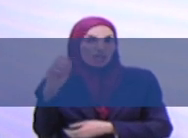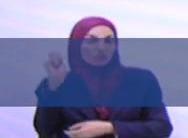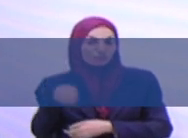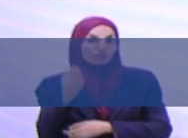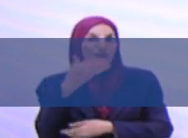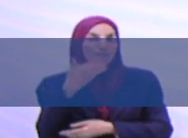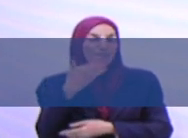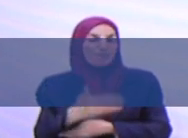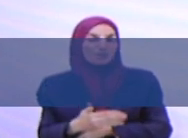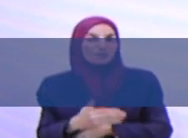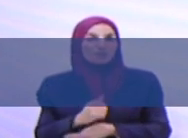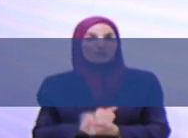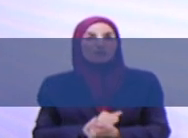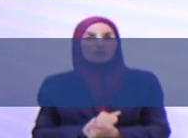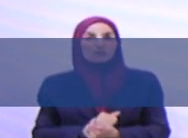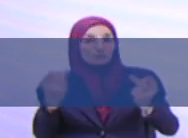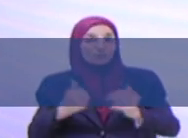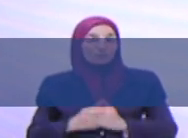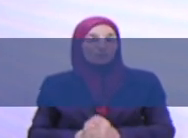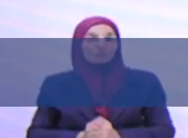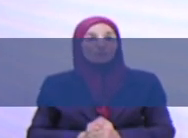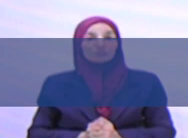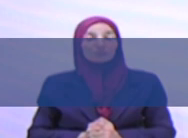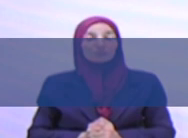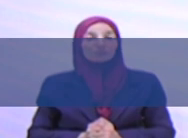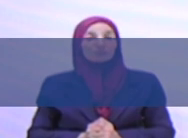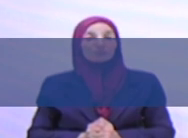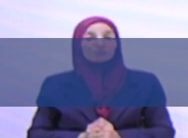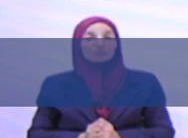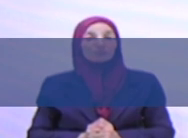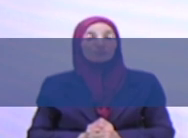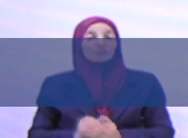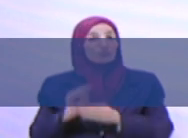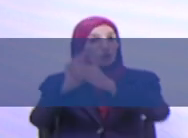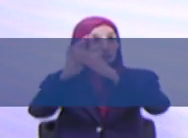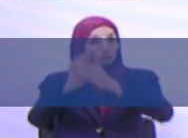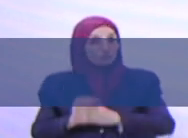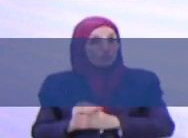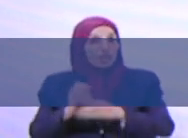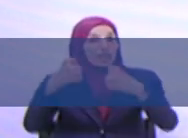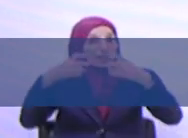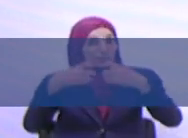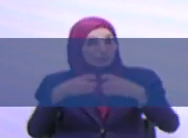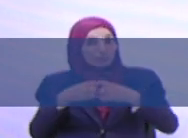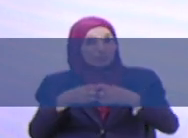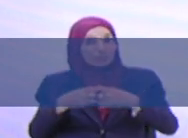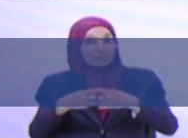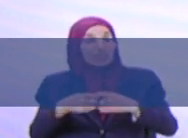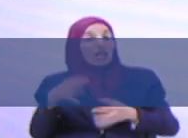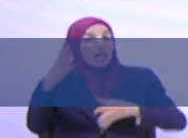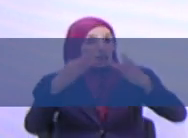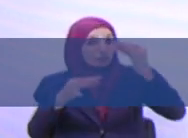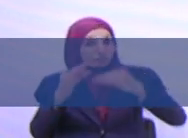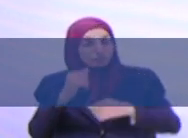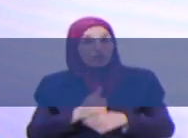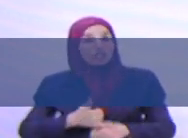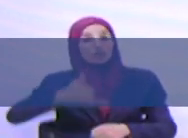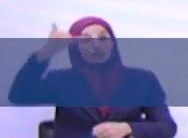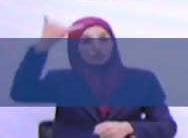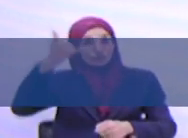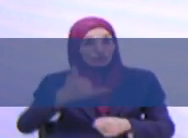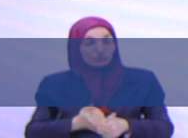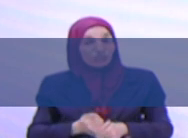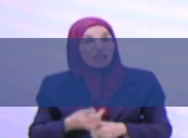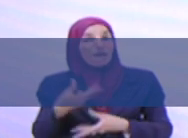المشكورة على هذا الواقع. حافظت أسعار المواد الأساسية كالحليب والزيت والفرينة